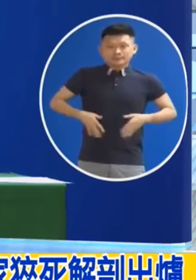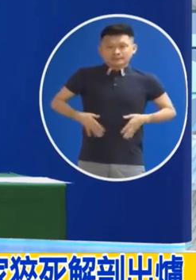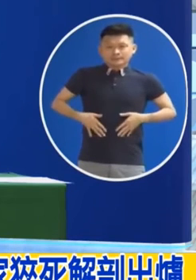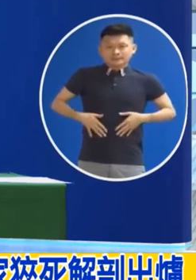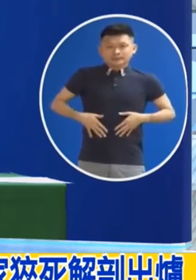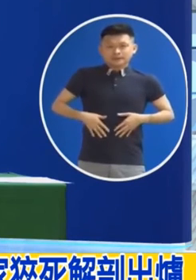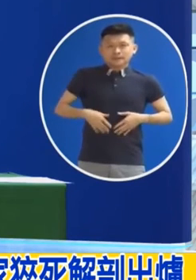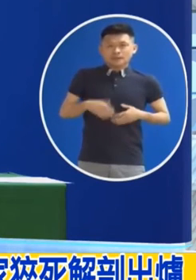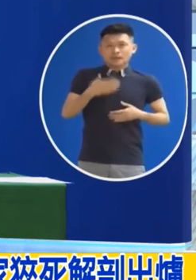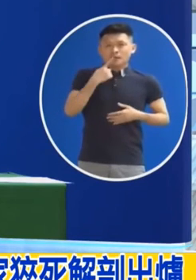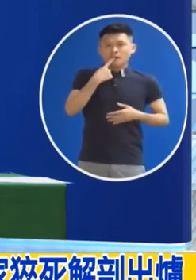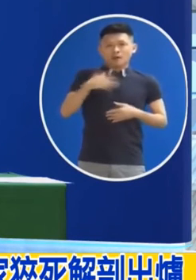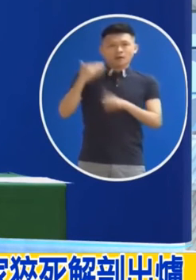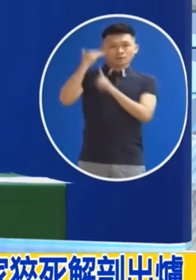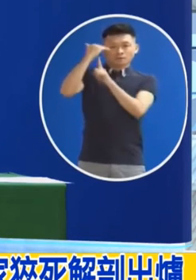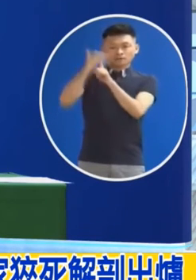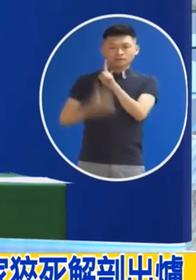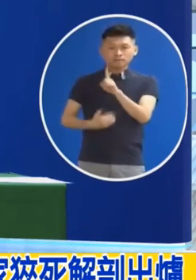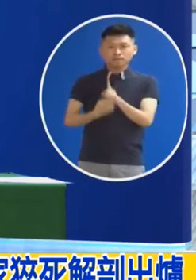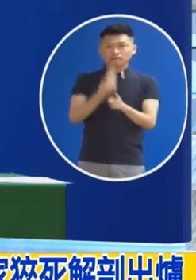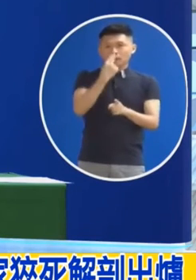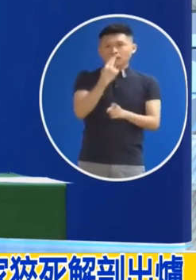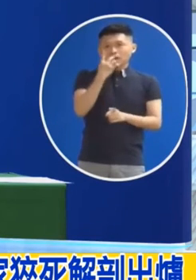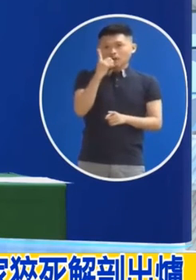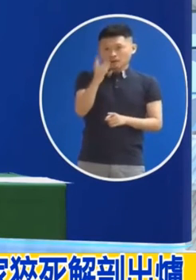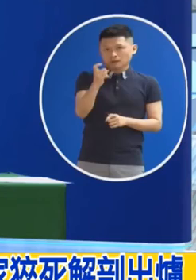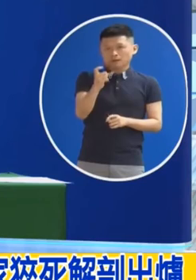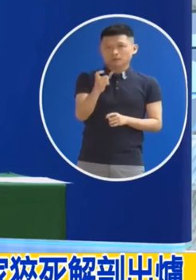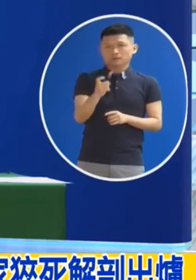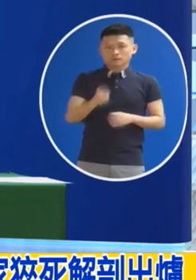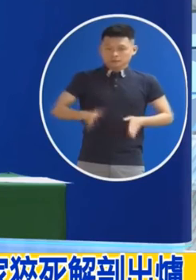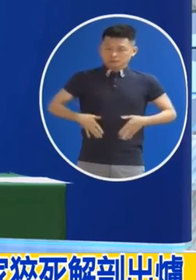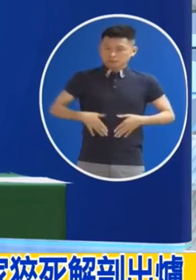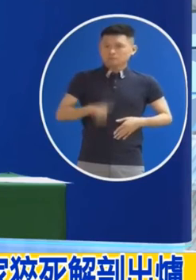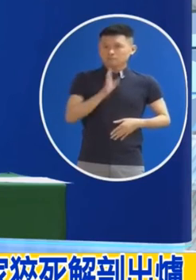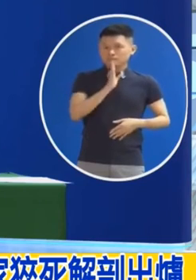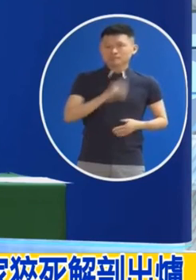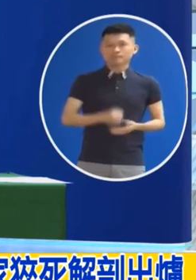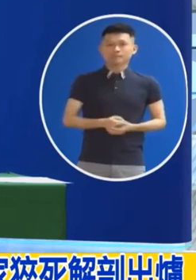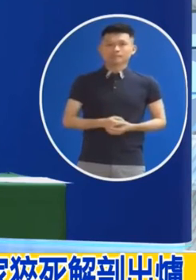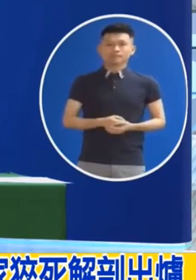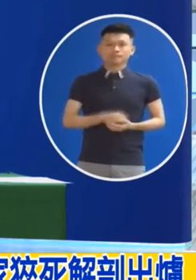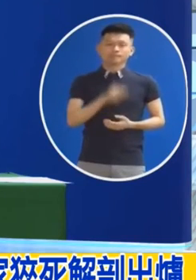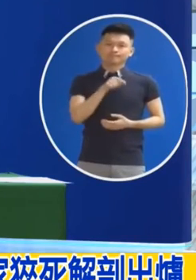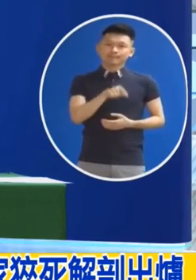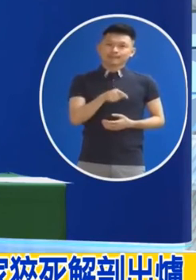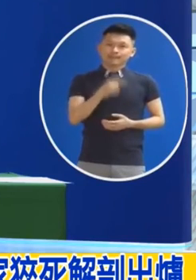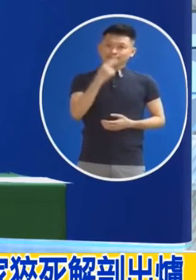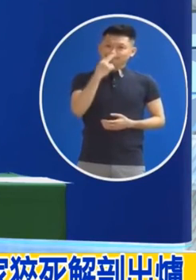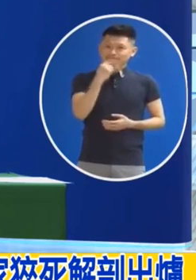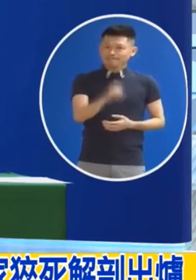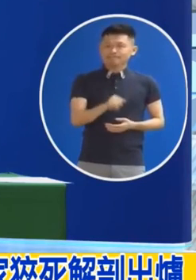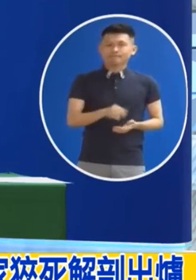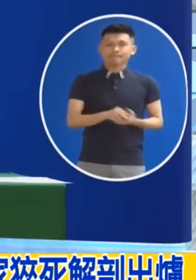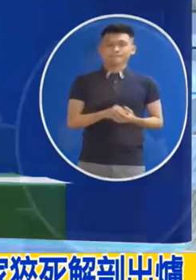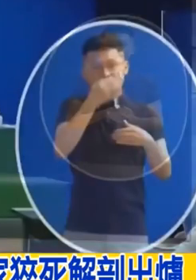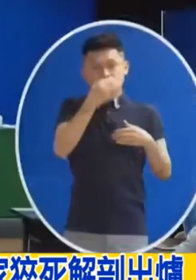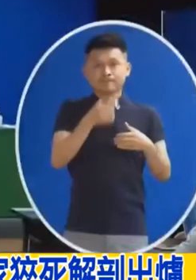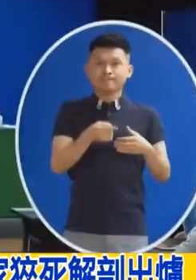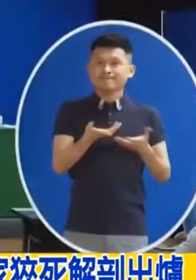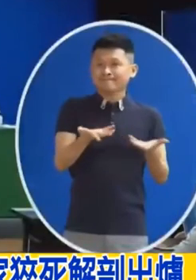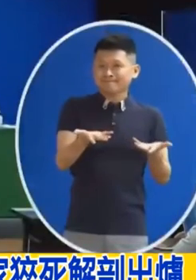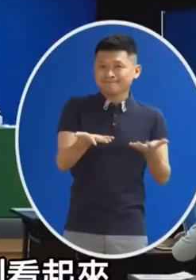包填塞，也是打高端传出死亡后的第二例主动脉剥离症状。带您来掌握指挥中心的说法。